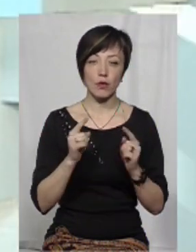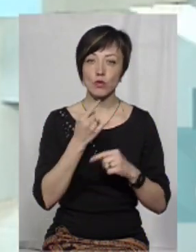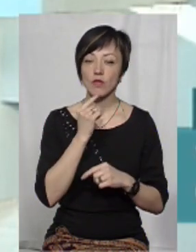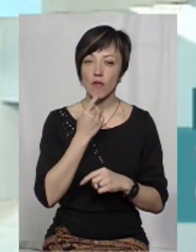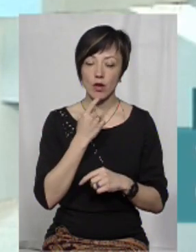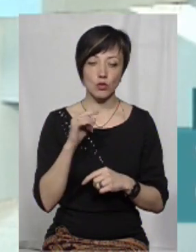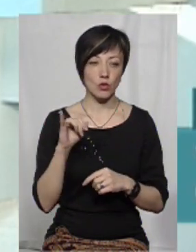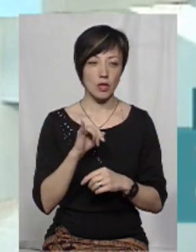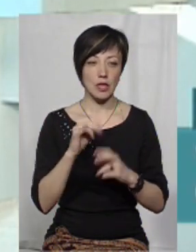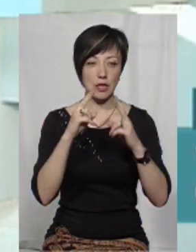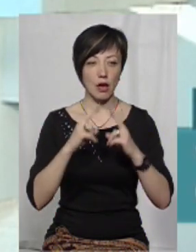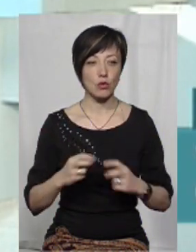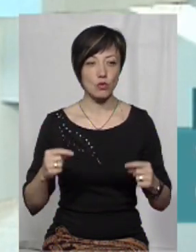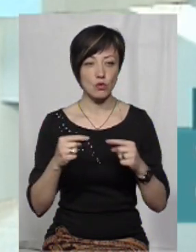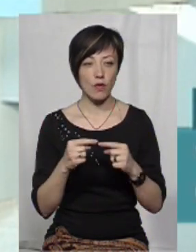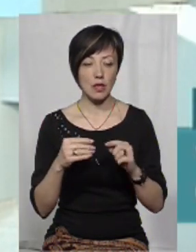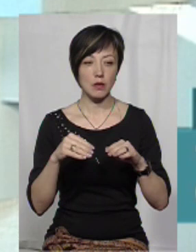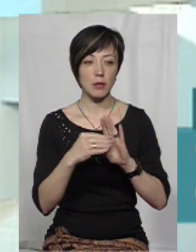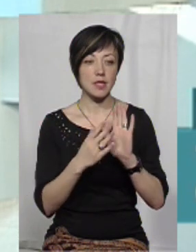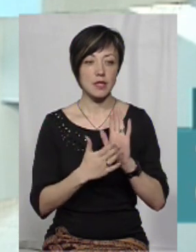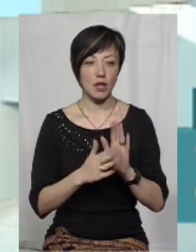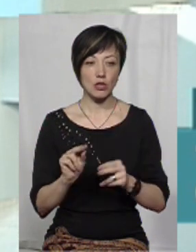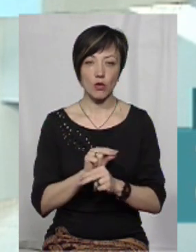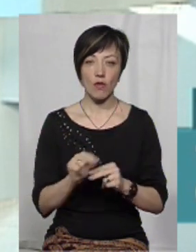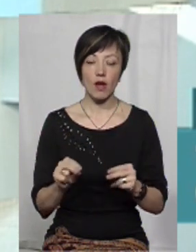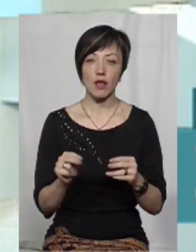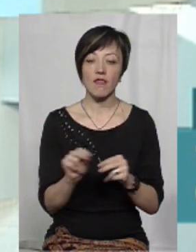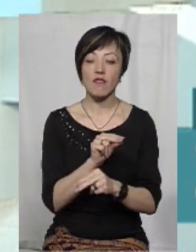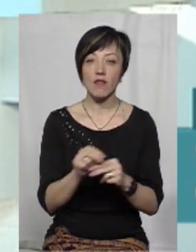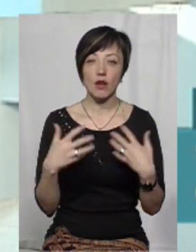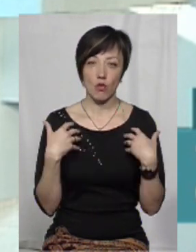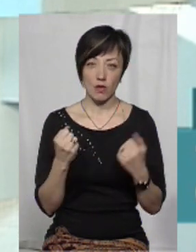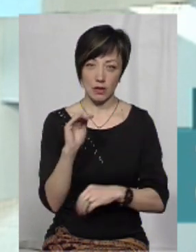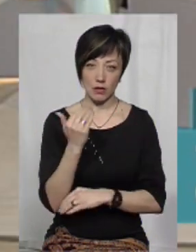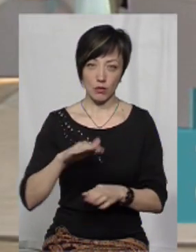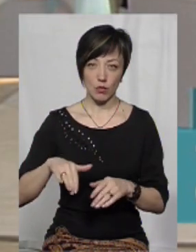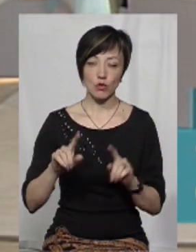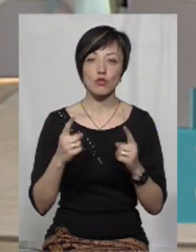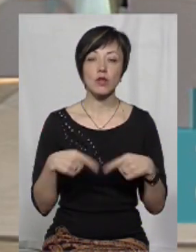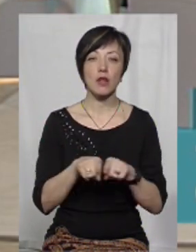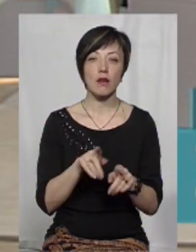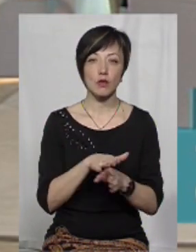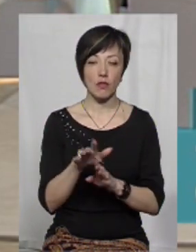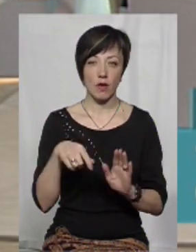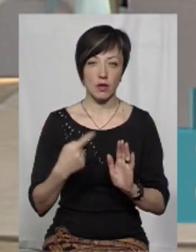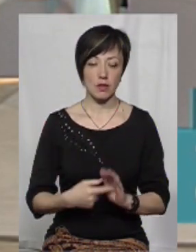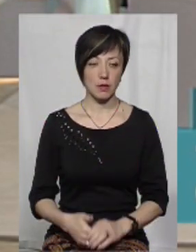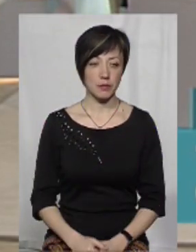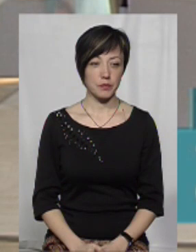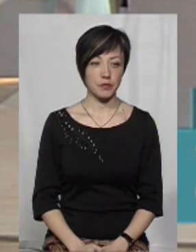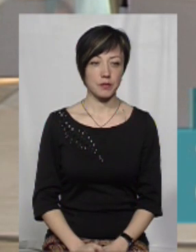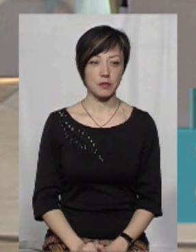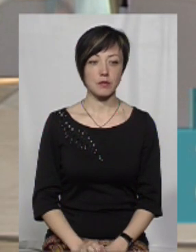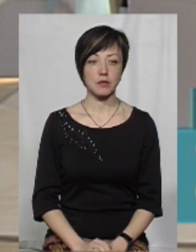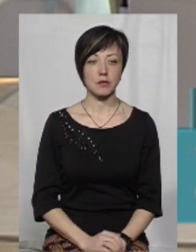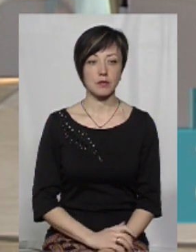дуже важко і діагностувати, і призначити лікування, і вилікувати ту дитину потім. А чого так відбувається, пані Олено? Ну, я